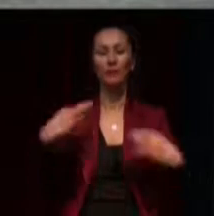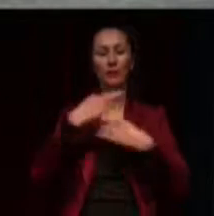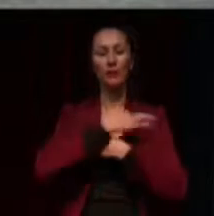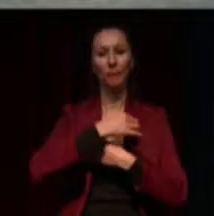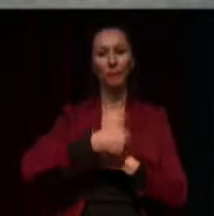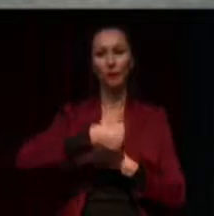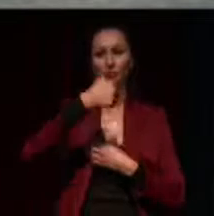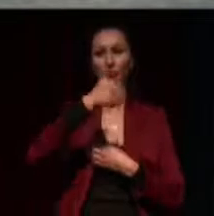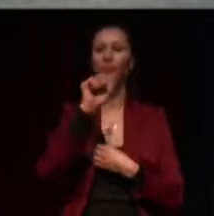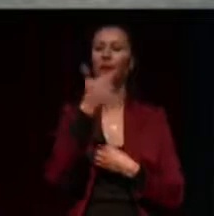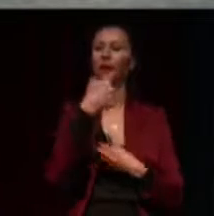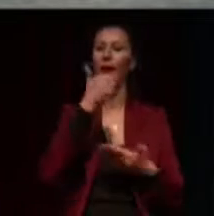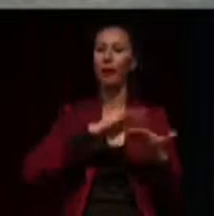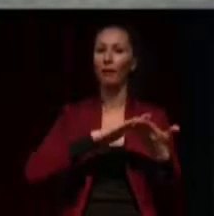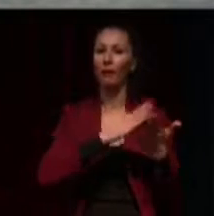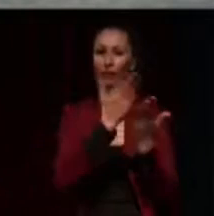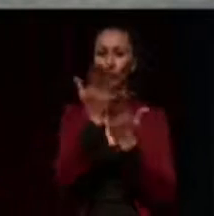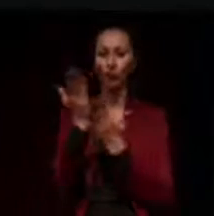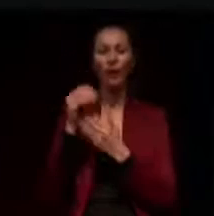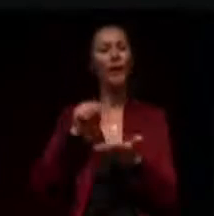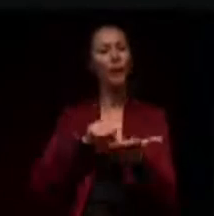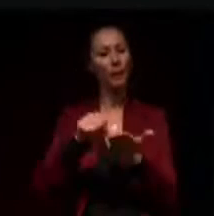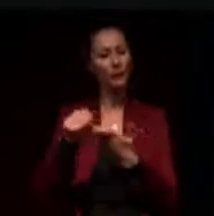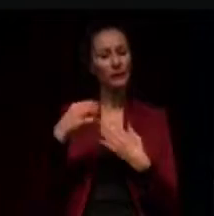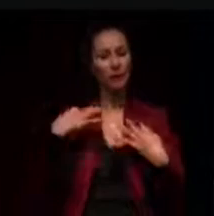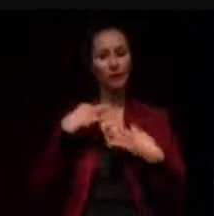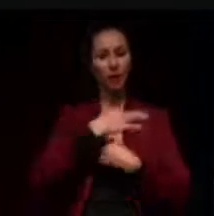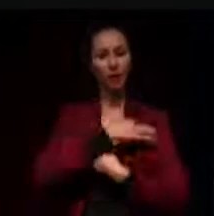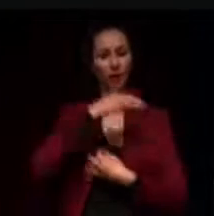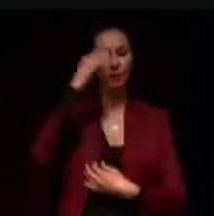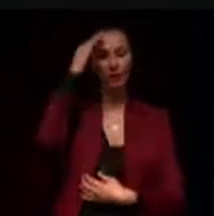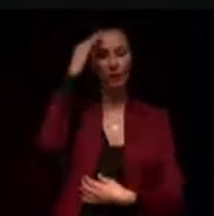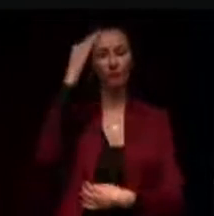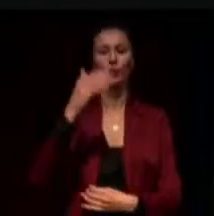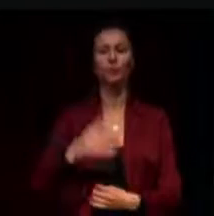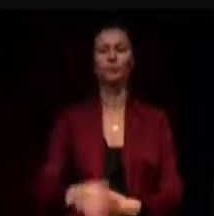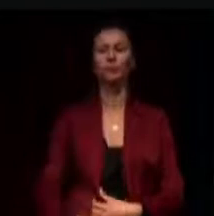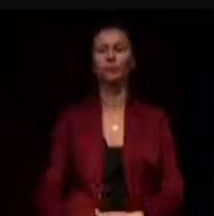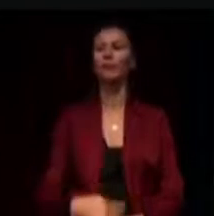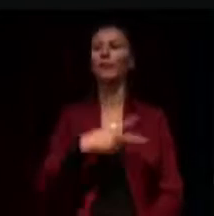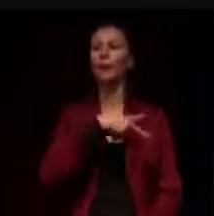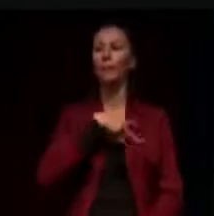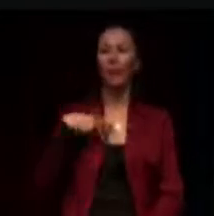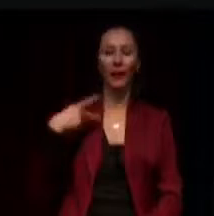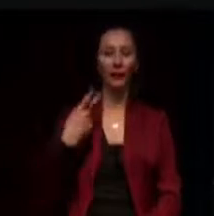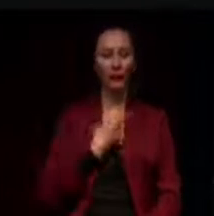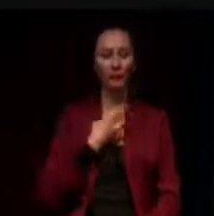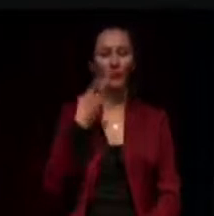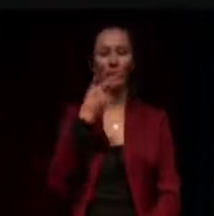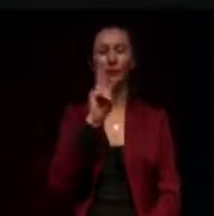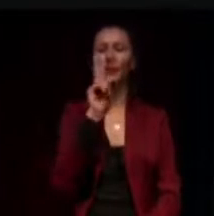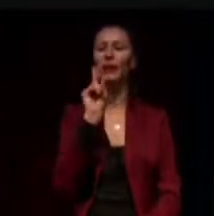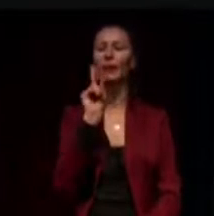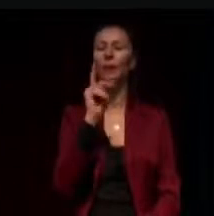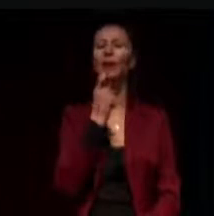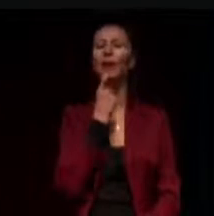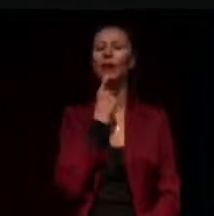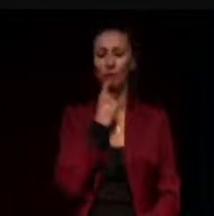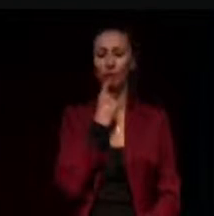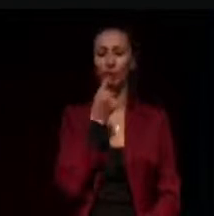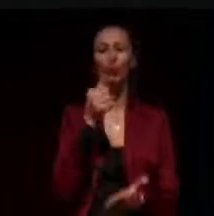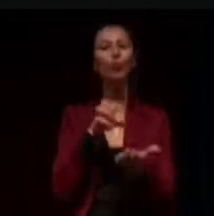Sayın Başkanım, değerli arkadaşlar, hepinizi saygıyla selamlıyorum. Belediyemizin 2021